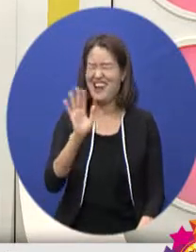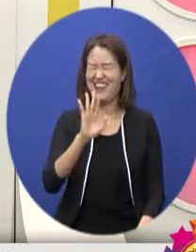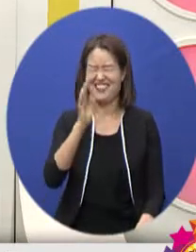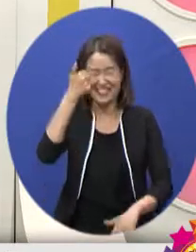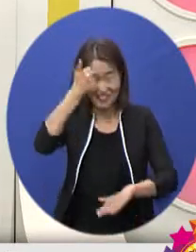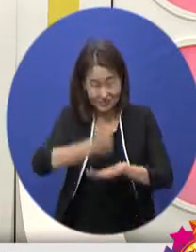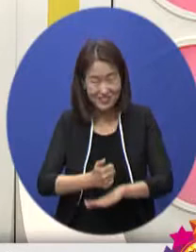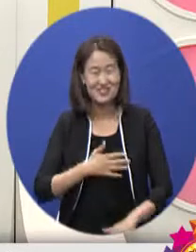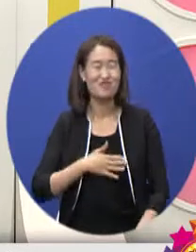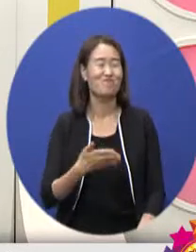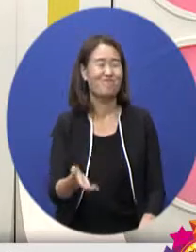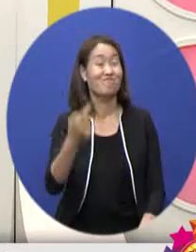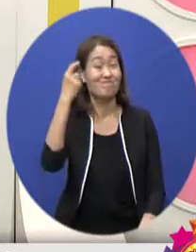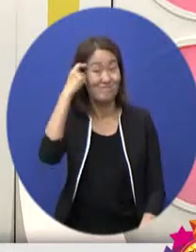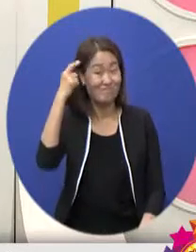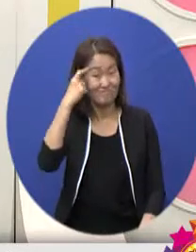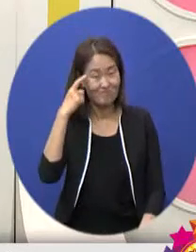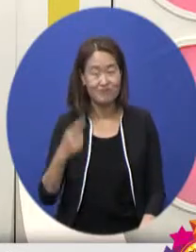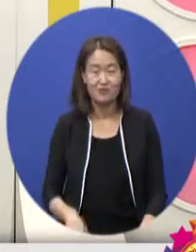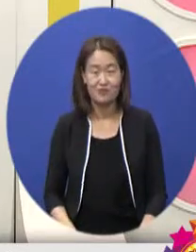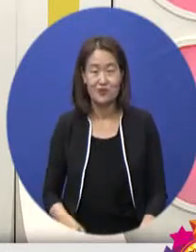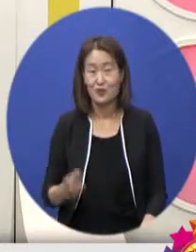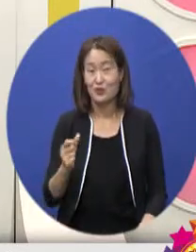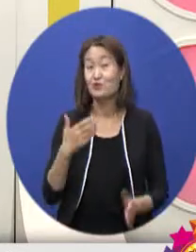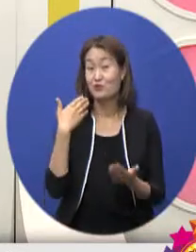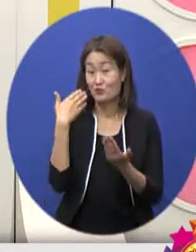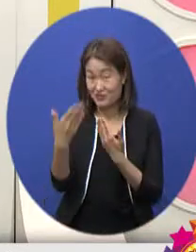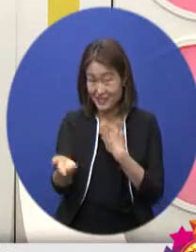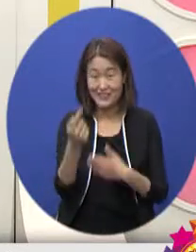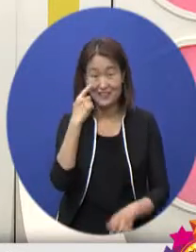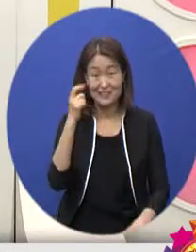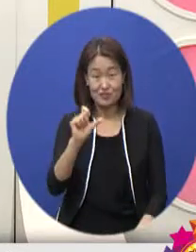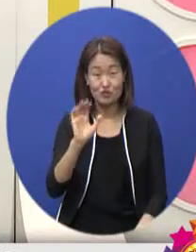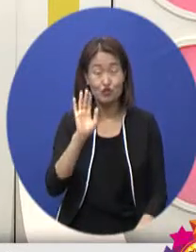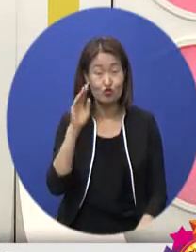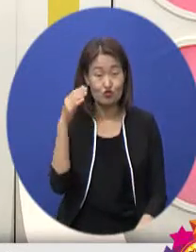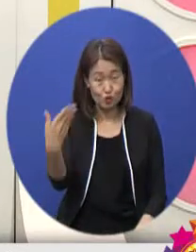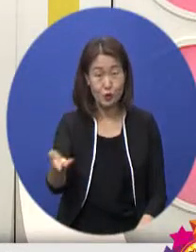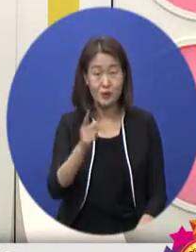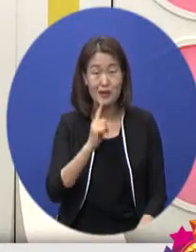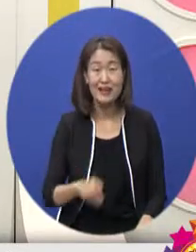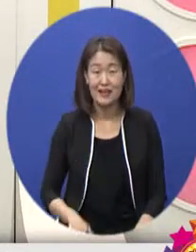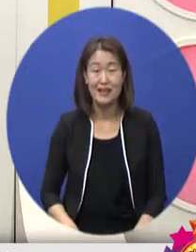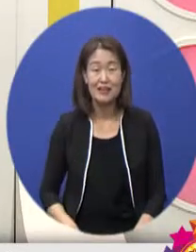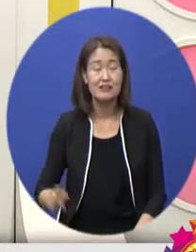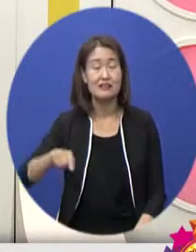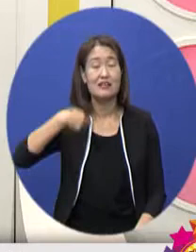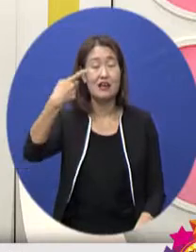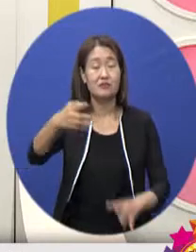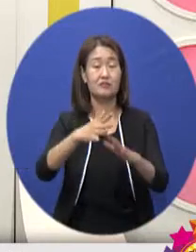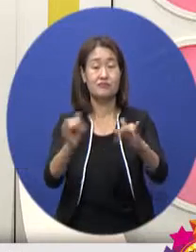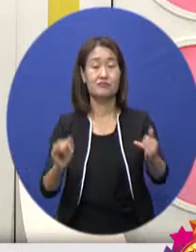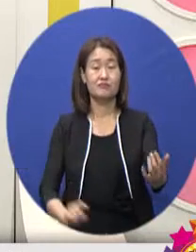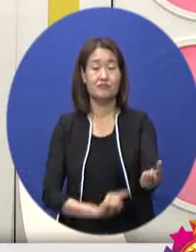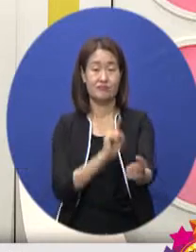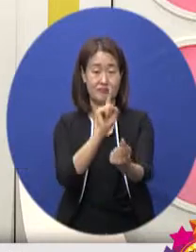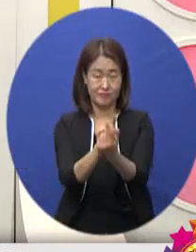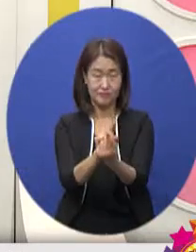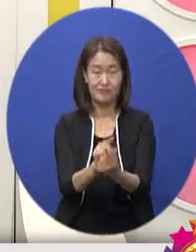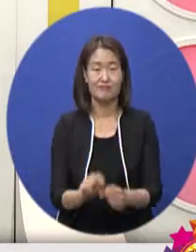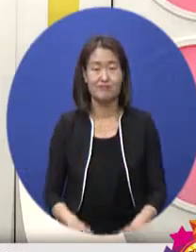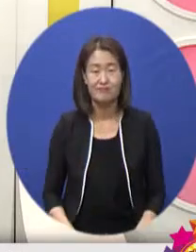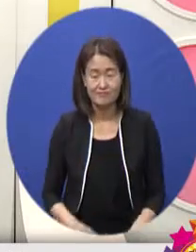드리려고 힘들었다가 네, 좀 이따 힌트 또 받아보시길 바라면서 네, 계속해서 또 다음 참가자분 네. 만나보도록